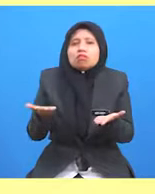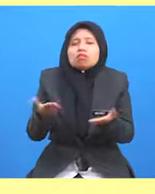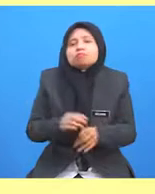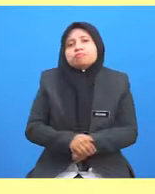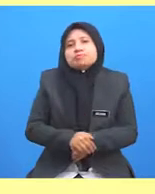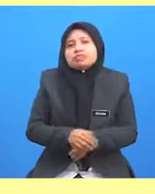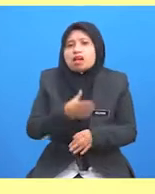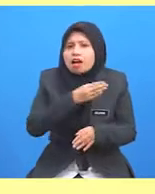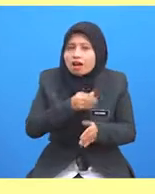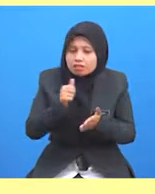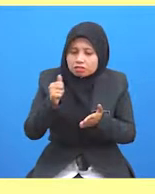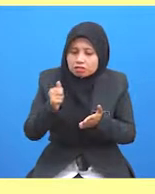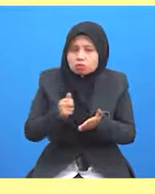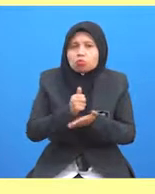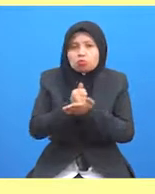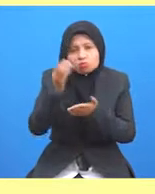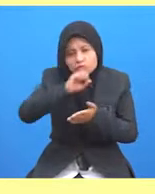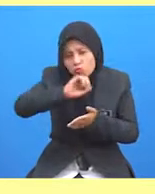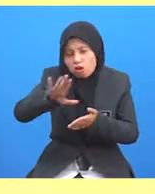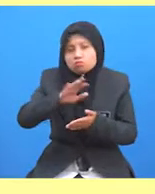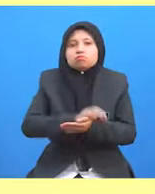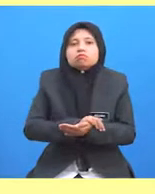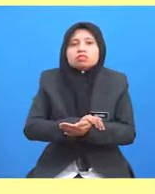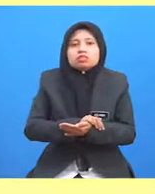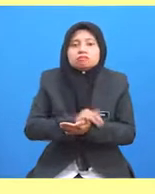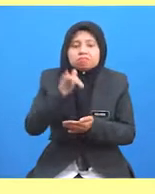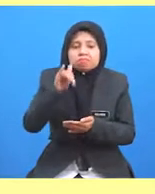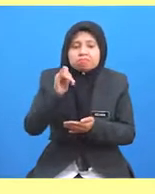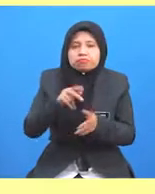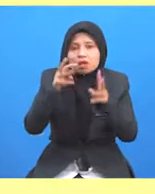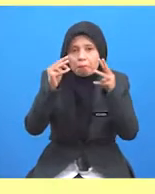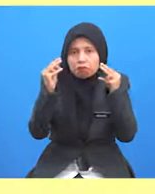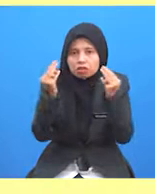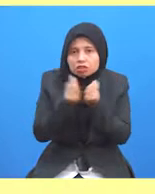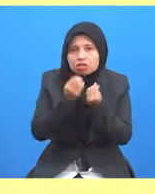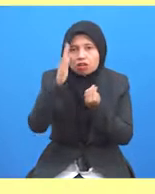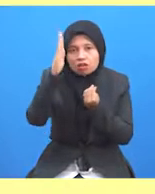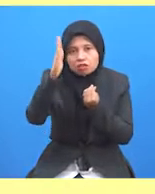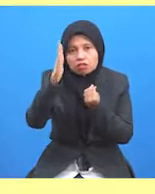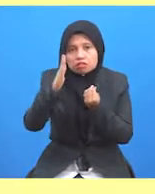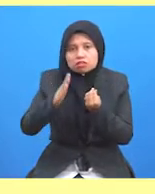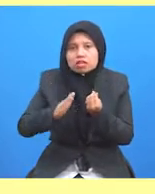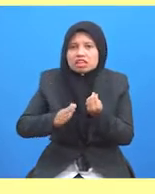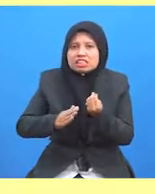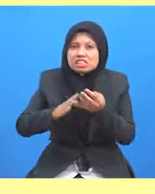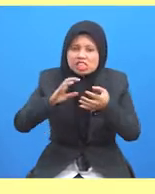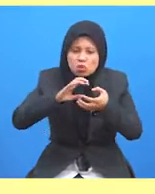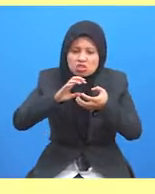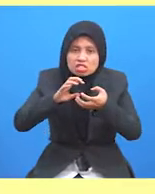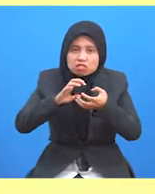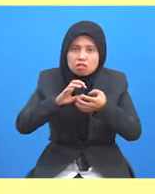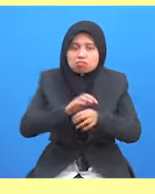ini berterusan tanpa adanya usaha-usaha dakwah untuk membendung dan membantrasnya?